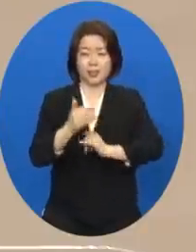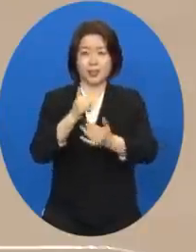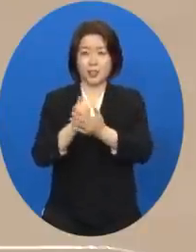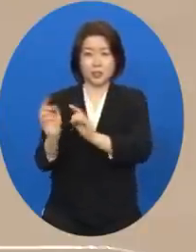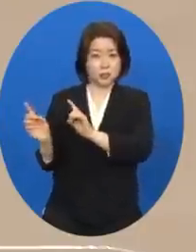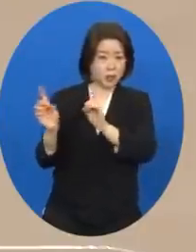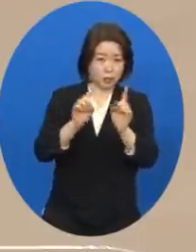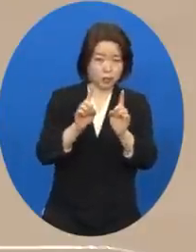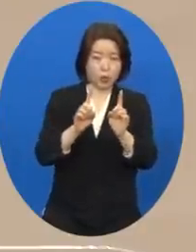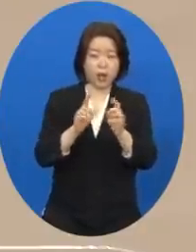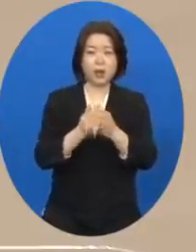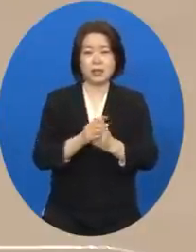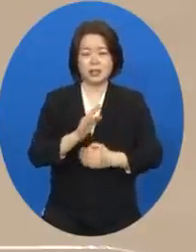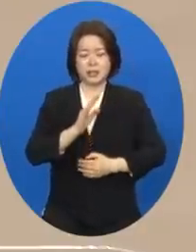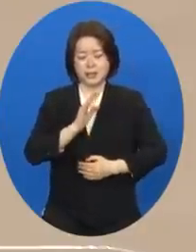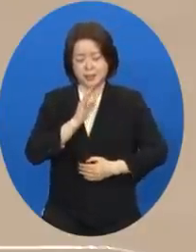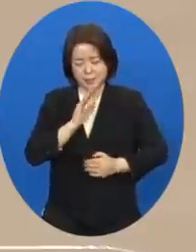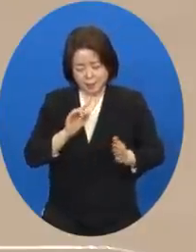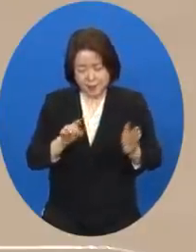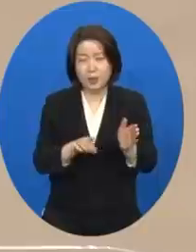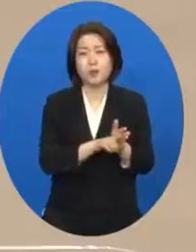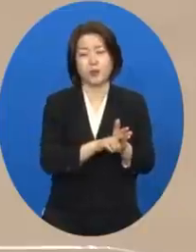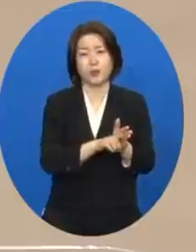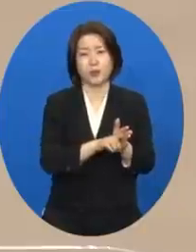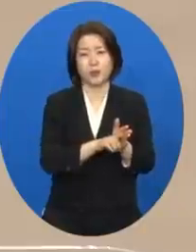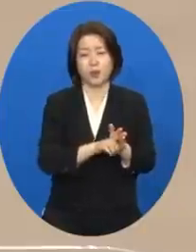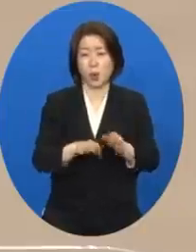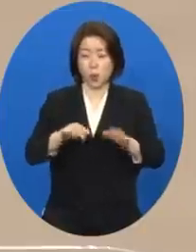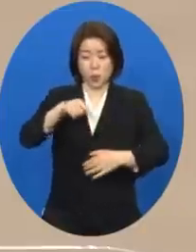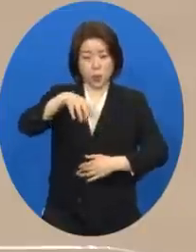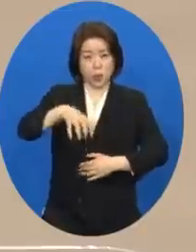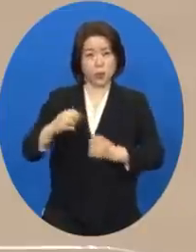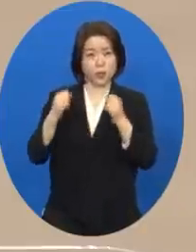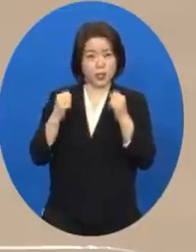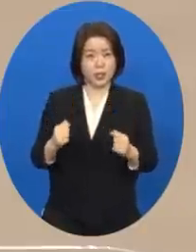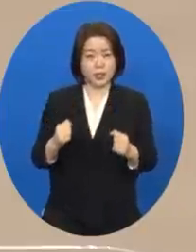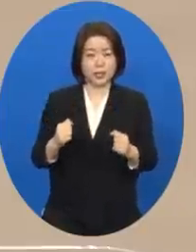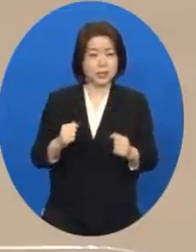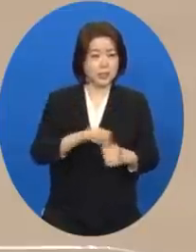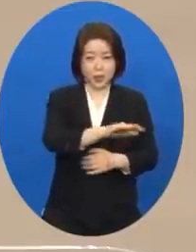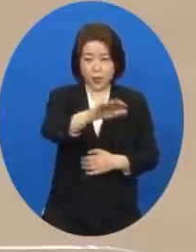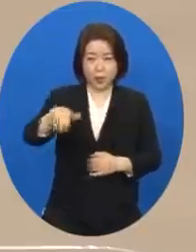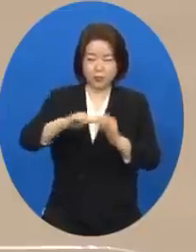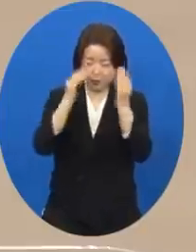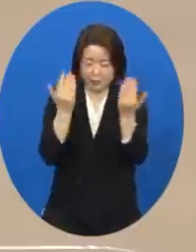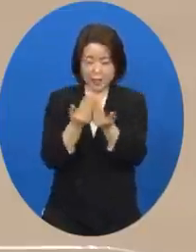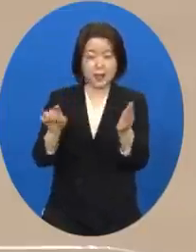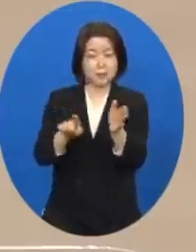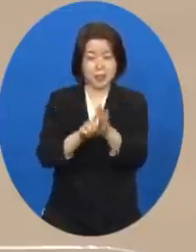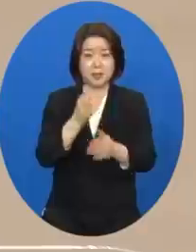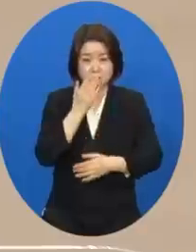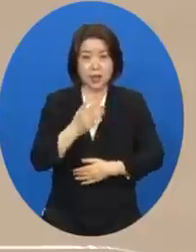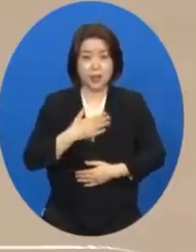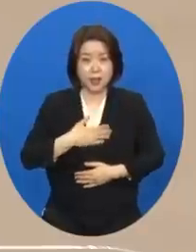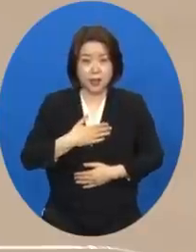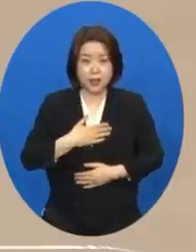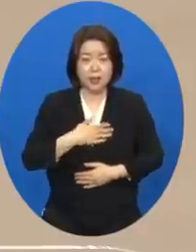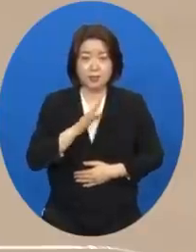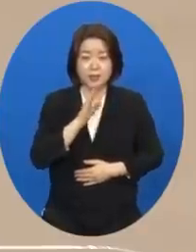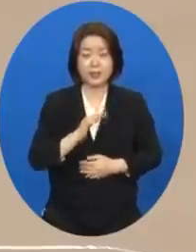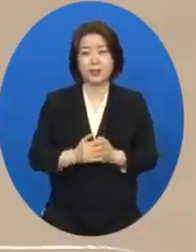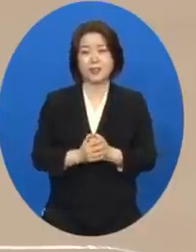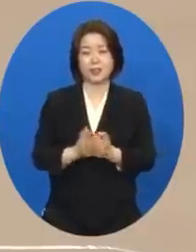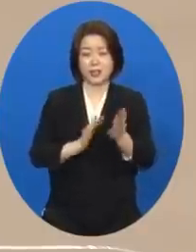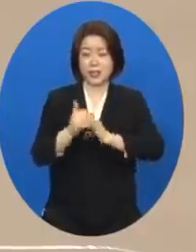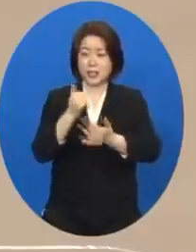정말 믿는다 오늘 여기 계신 분들은 담비 되실겁니다 그러나 예수님의 부활을